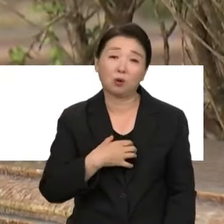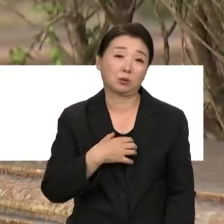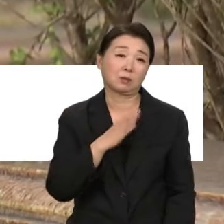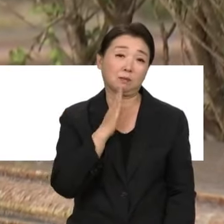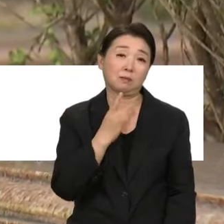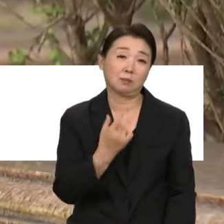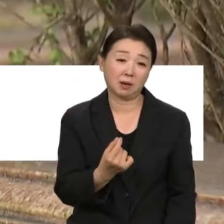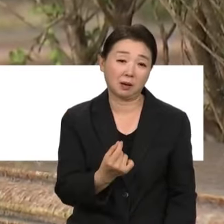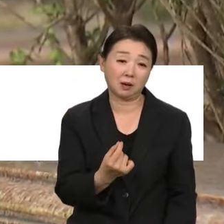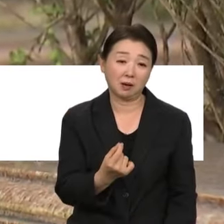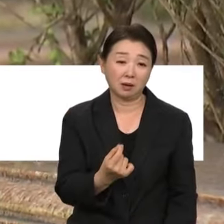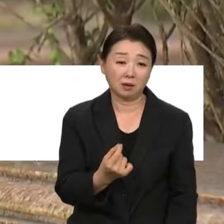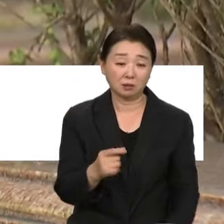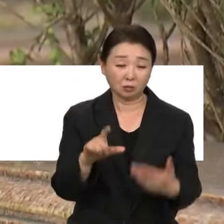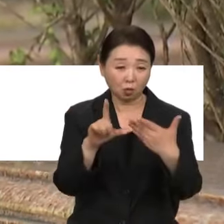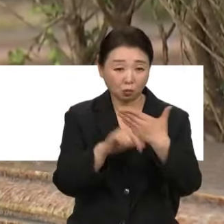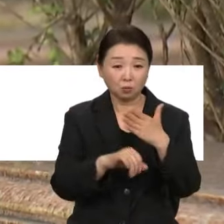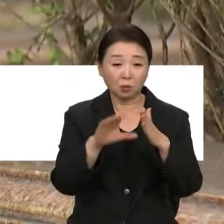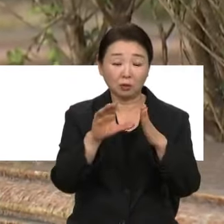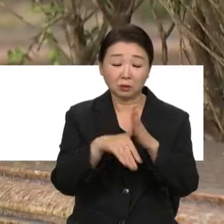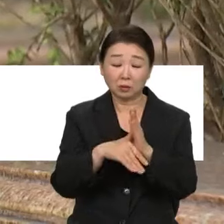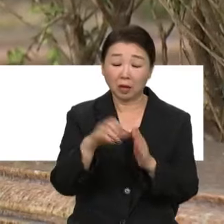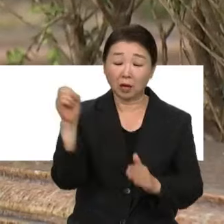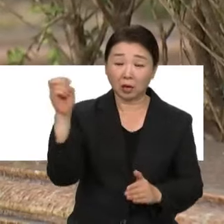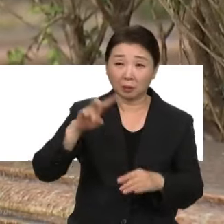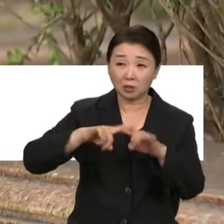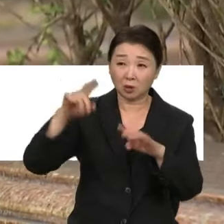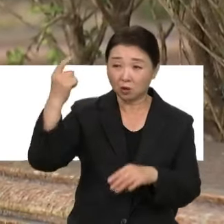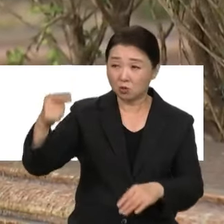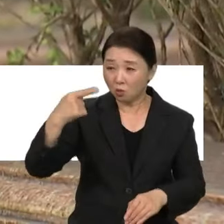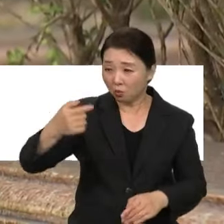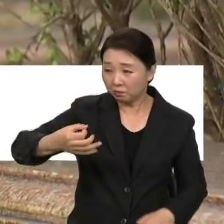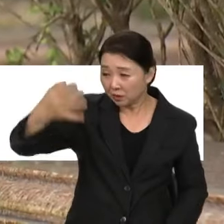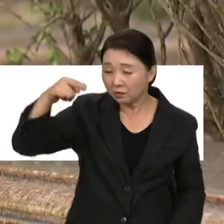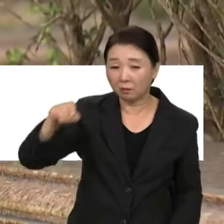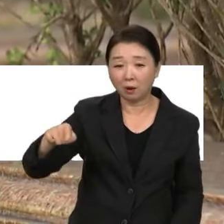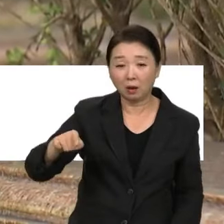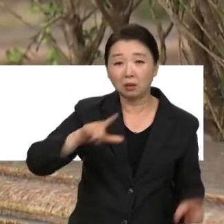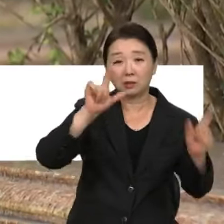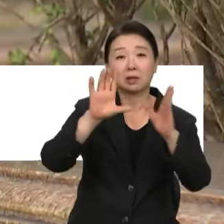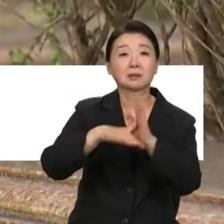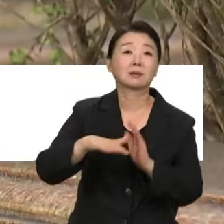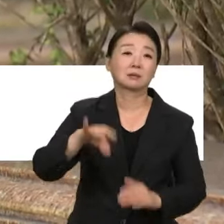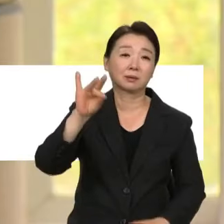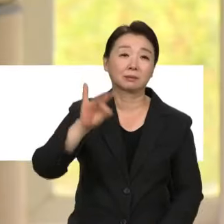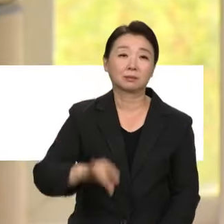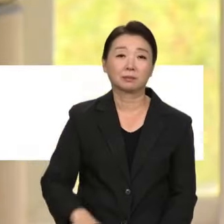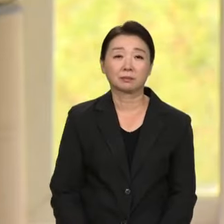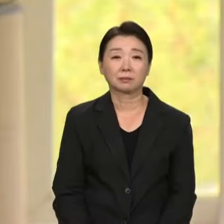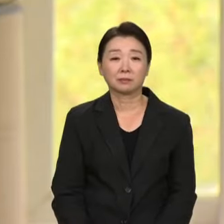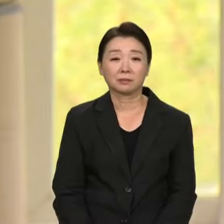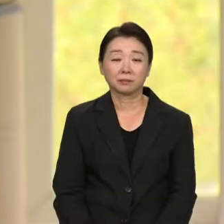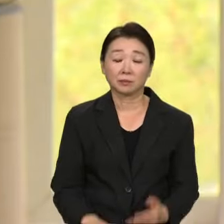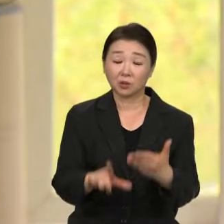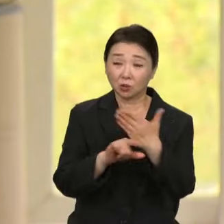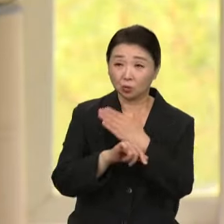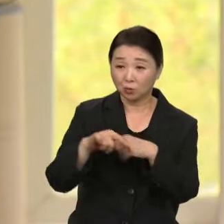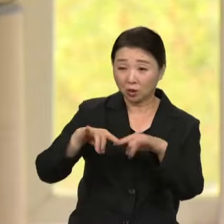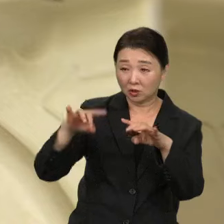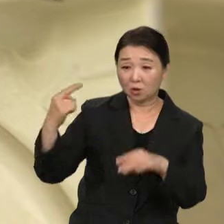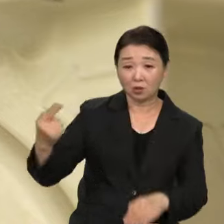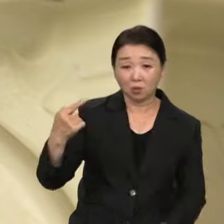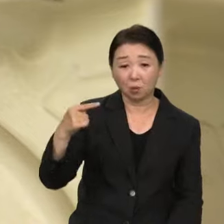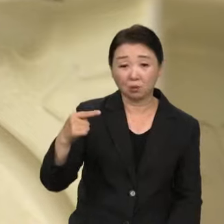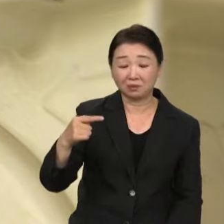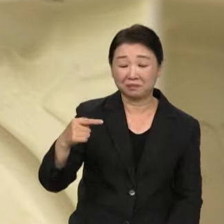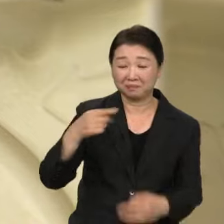했었는데 이렇게 9월 달에 더 많이 나왔던 거는 제가 살면서 처음이었던 거 같아요 9월 전기요금 고지서가